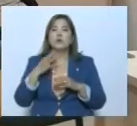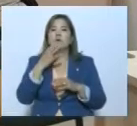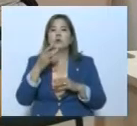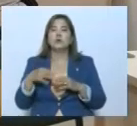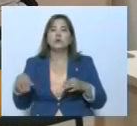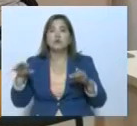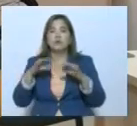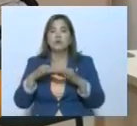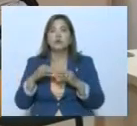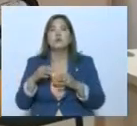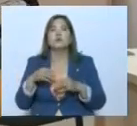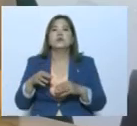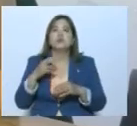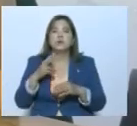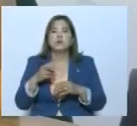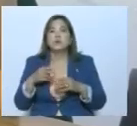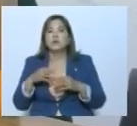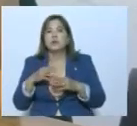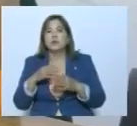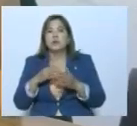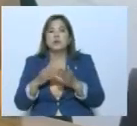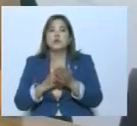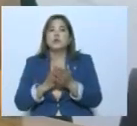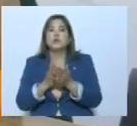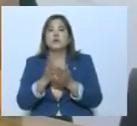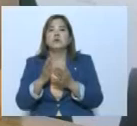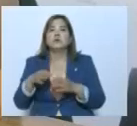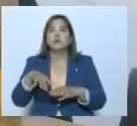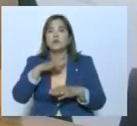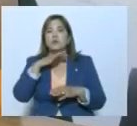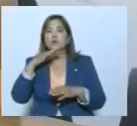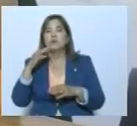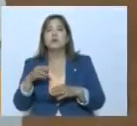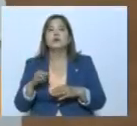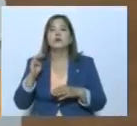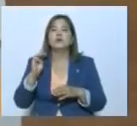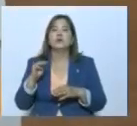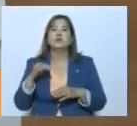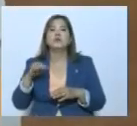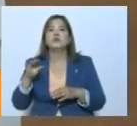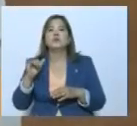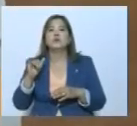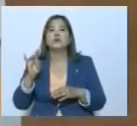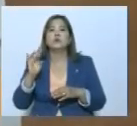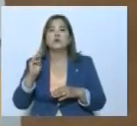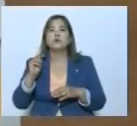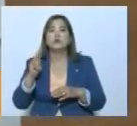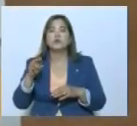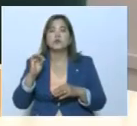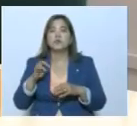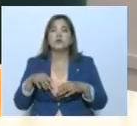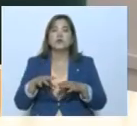миллионға жуық бала тіркелген. Статистикаға сәйкес олардың ең көбі Түркістанда. Ол өңірде кәмелет жасына толмағандардың саны